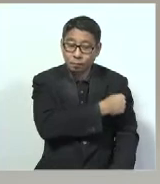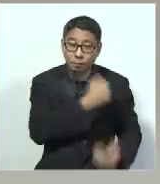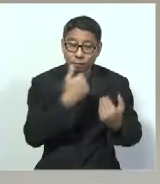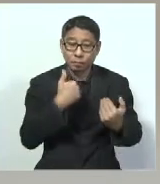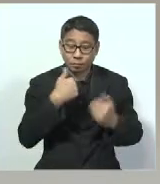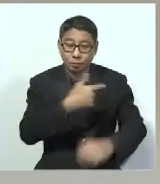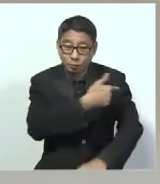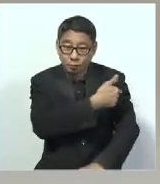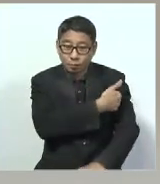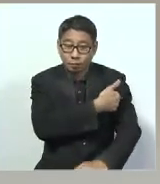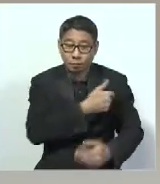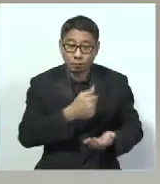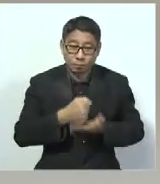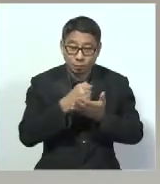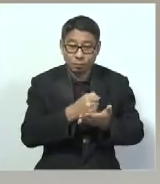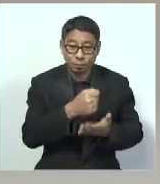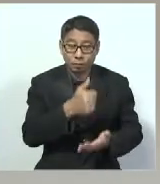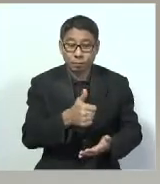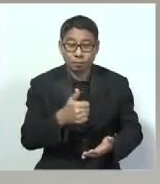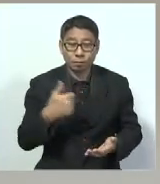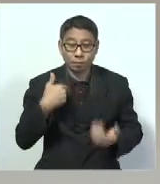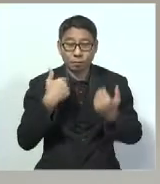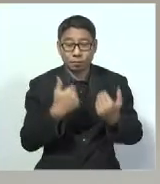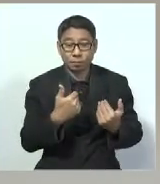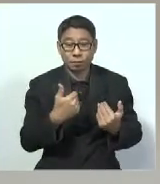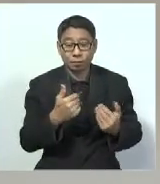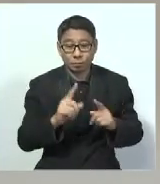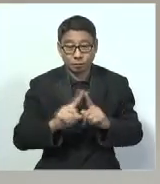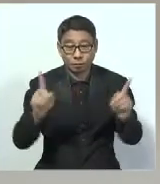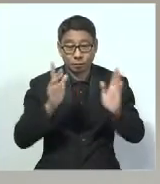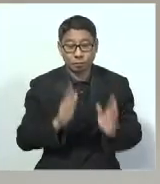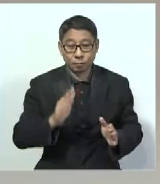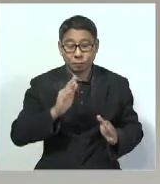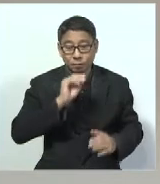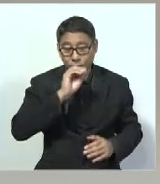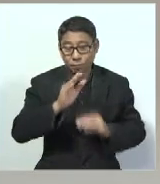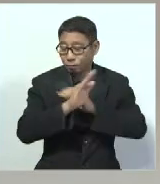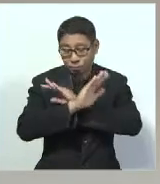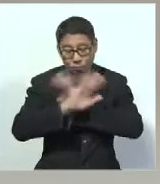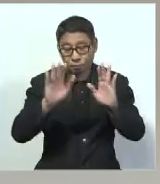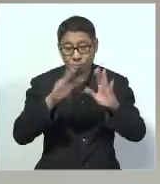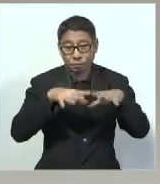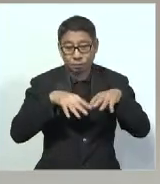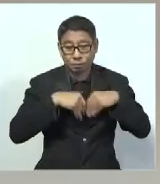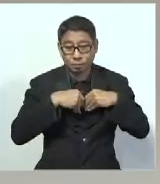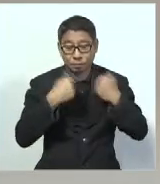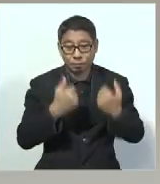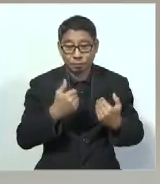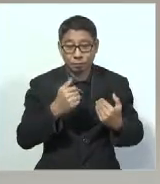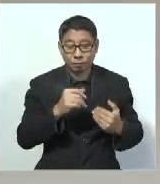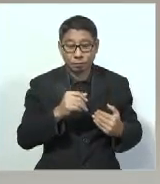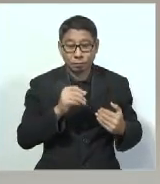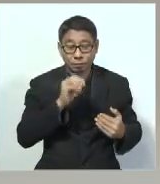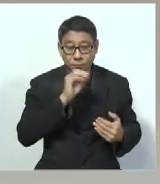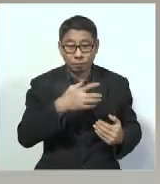จะได้ฉีดยาแก้ปวดให้คนไข้นะคะแต่ว่าคนไข้แจ้งปฏิเสธการรักษาเป็นผู้ป่วยในพร้อมกับบอกว่